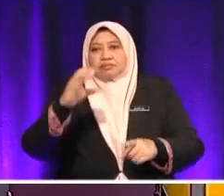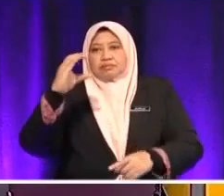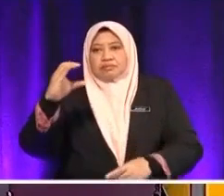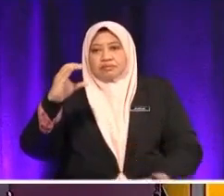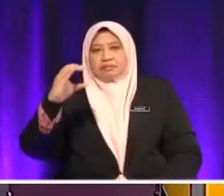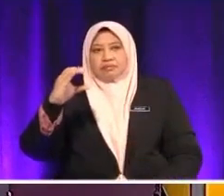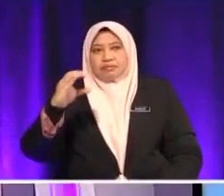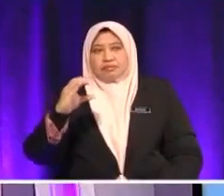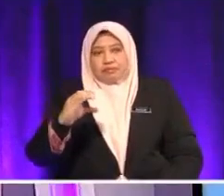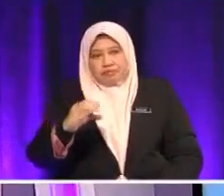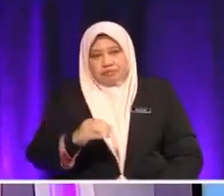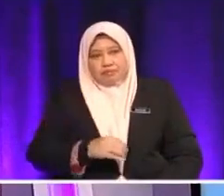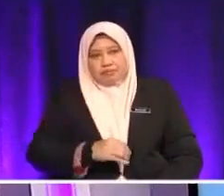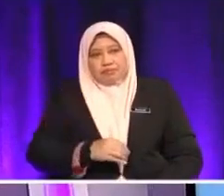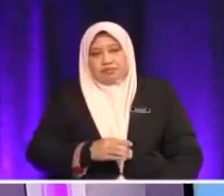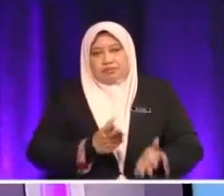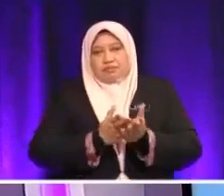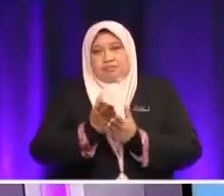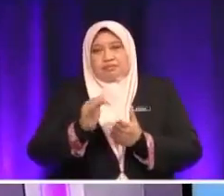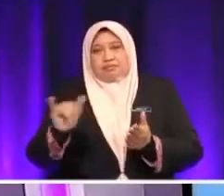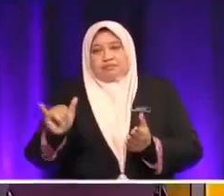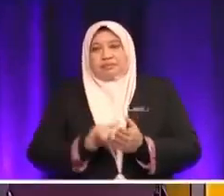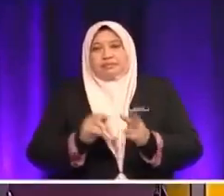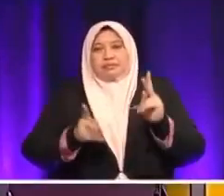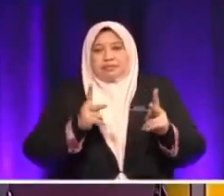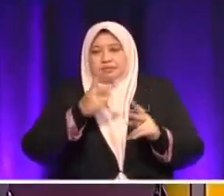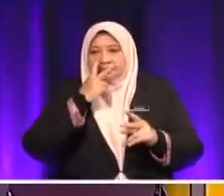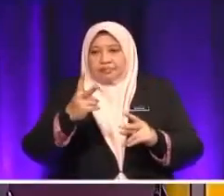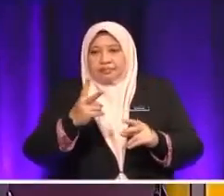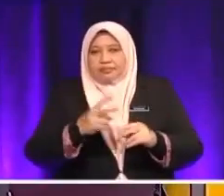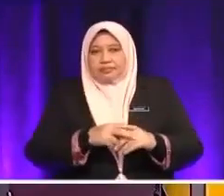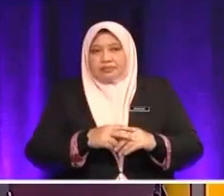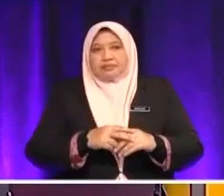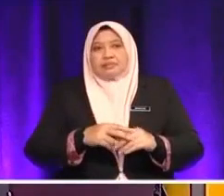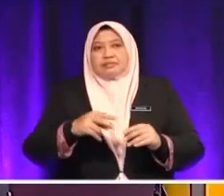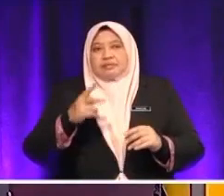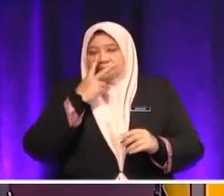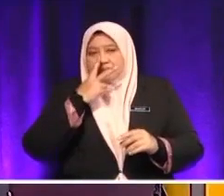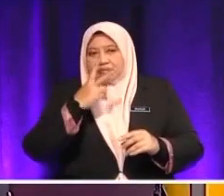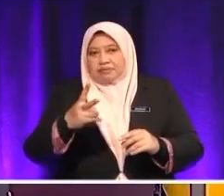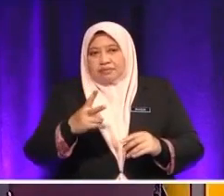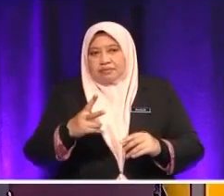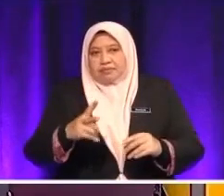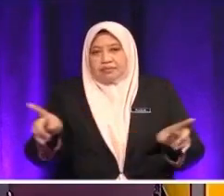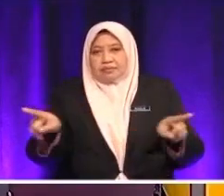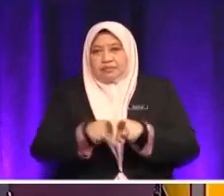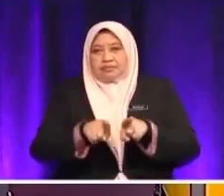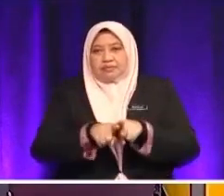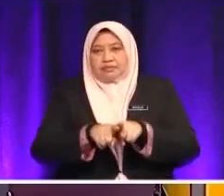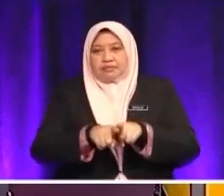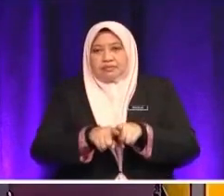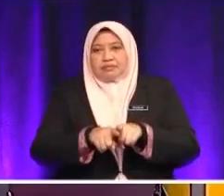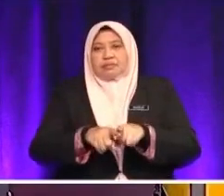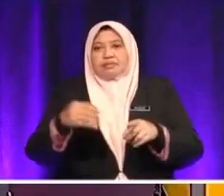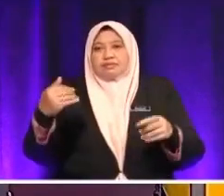pendara seterusnya kalau kita lihat ini ini adalah kita nampak dia adalah sama so